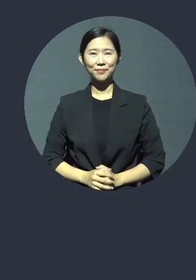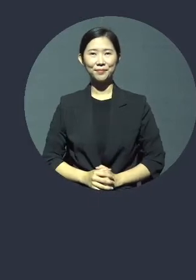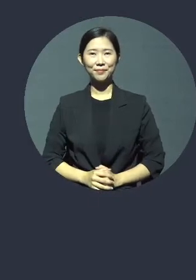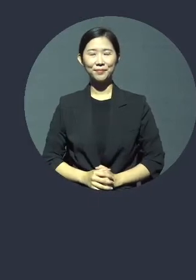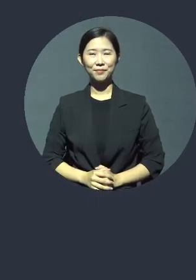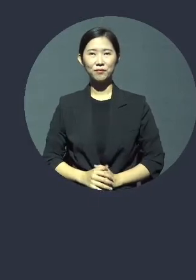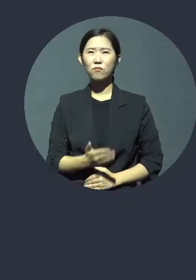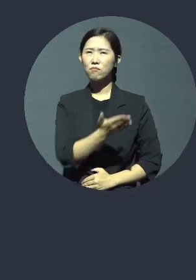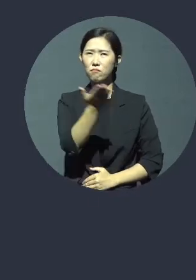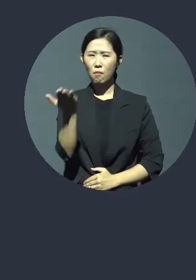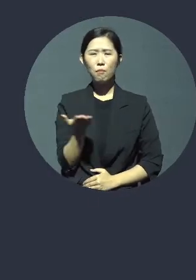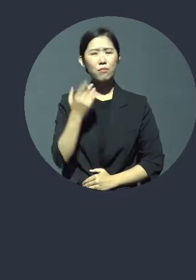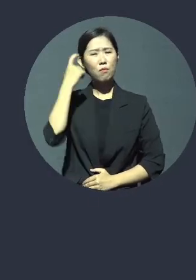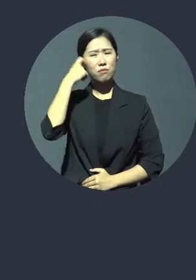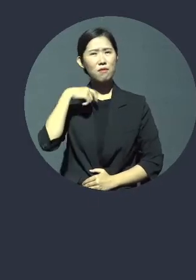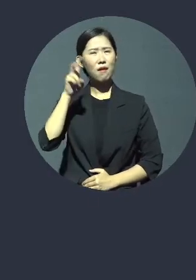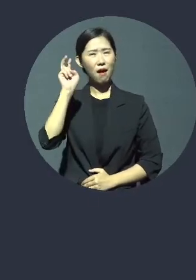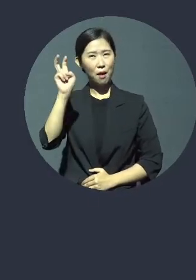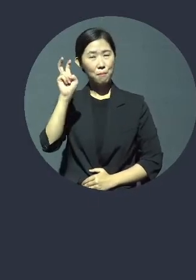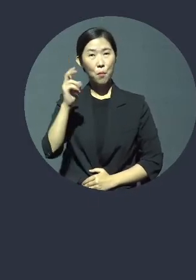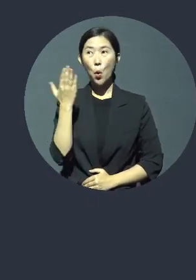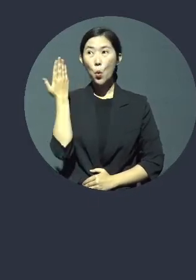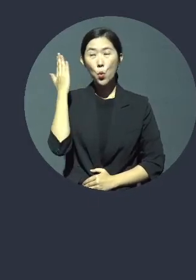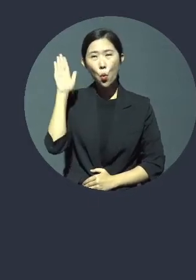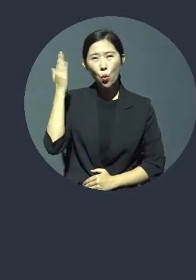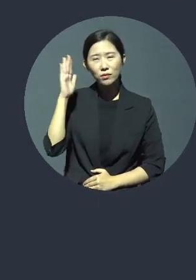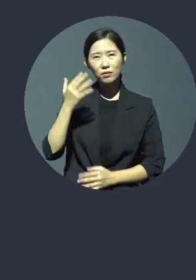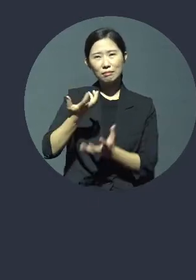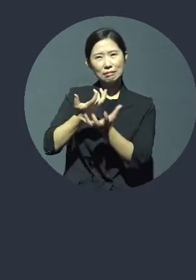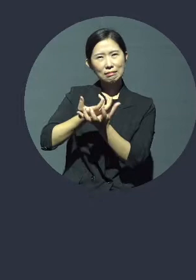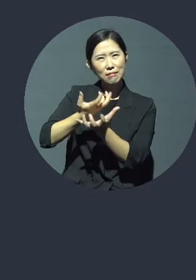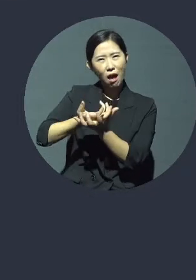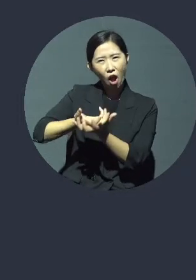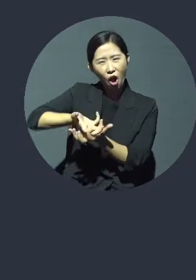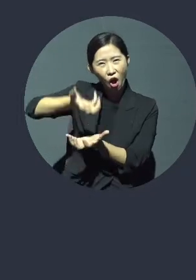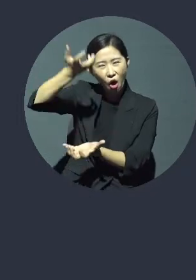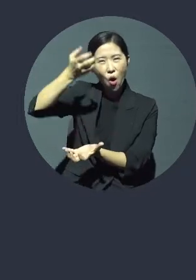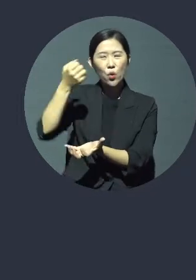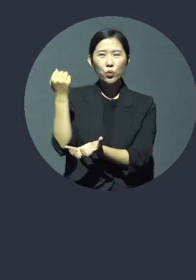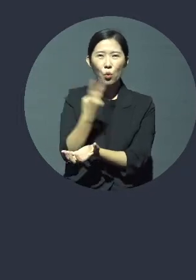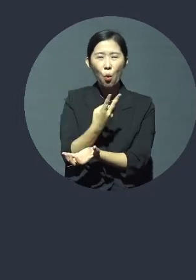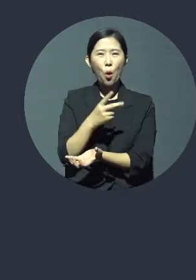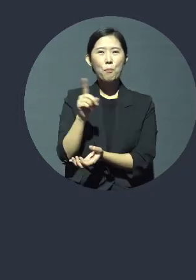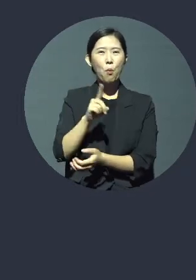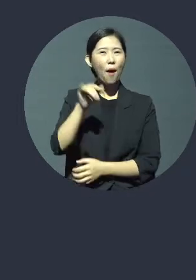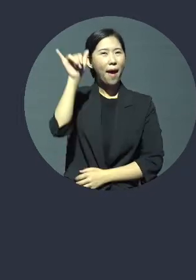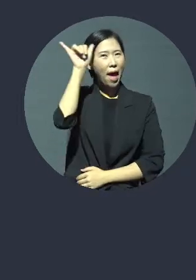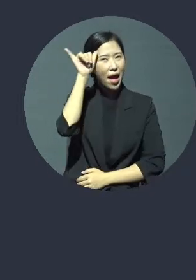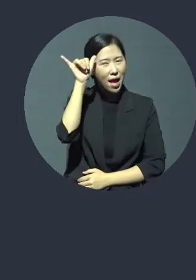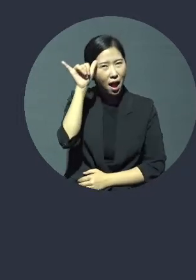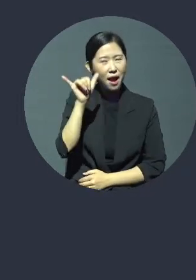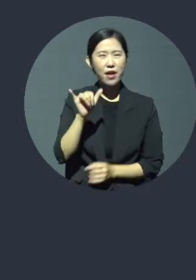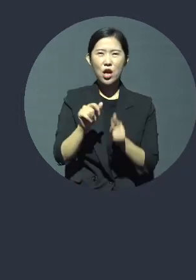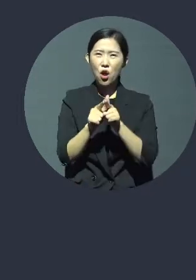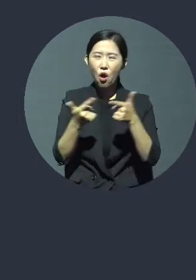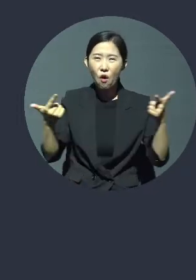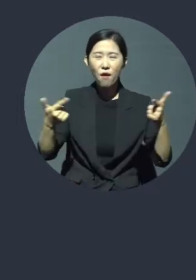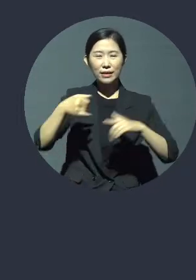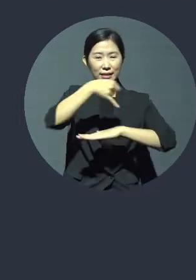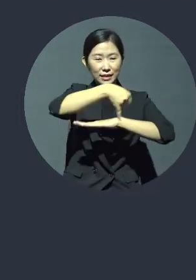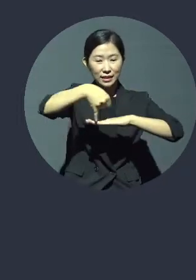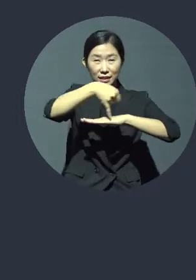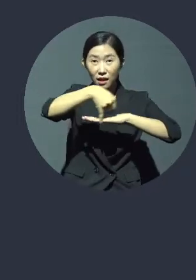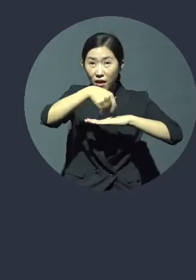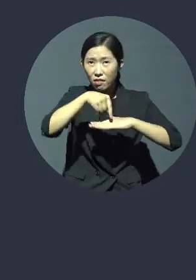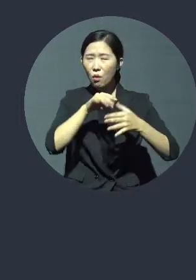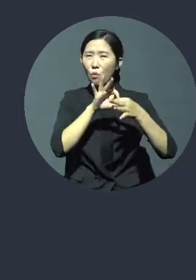여러분도 느끼다시피 최근 빅데이터, 뭐 메타버스, AI, 로보틱스, 디자이너가 학습해야 될 새로운 기술들이